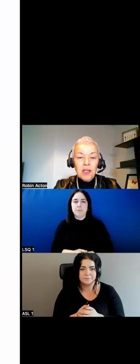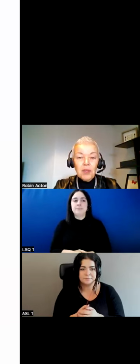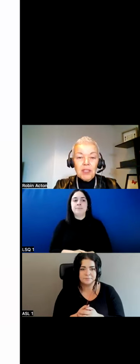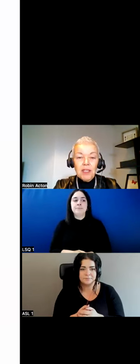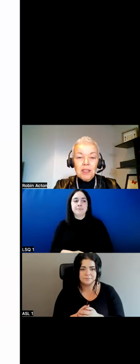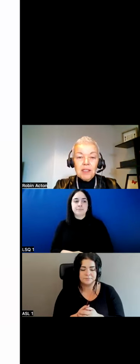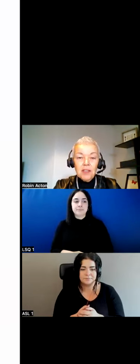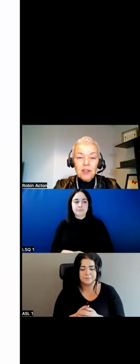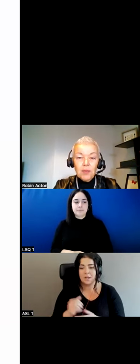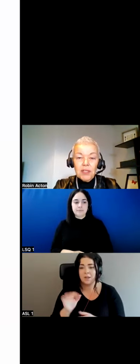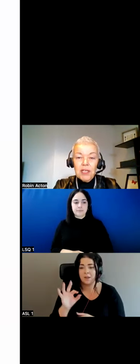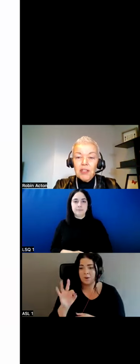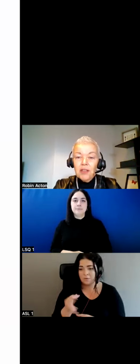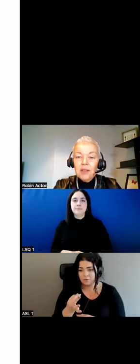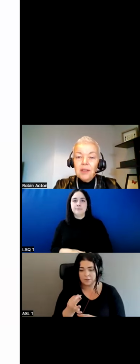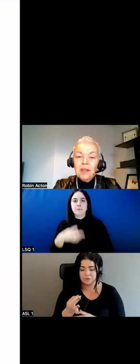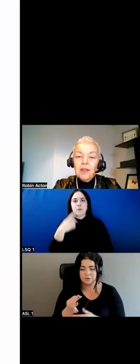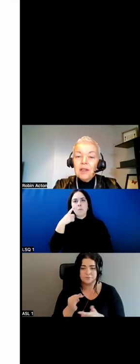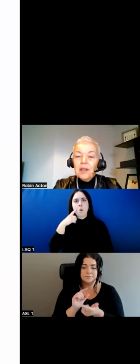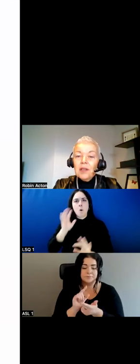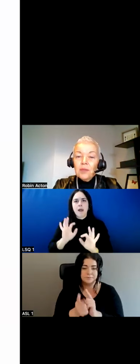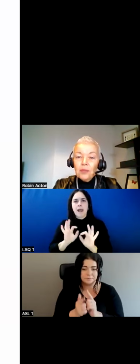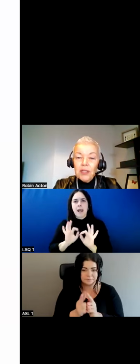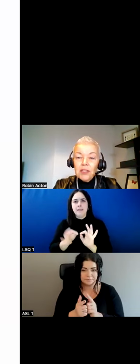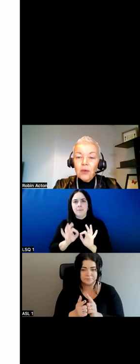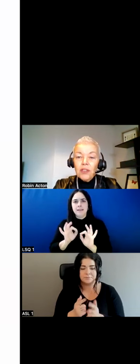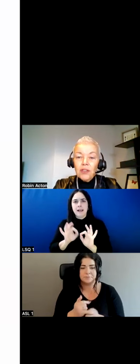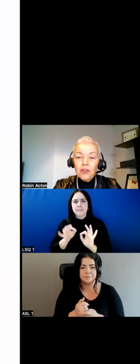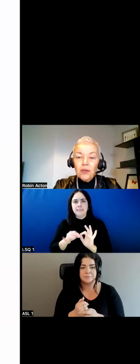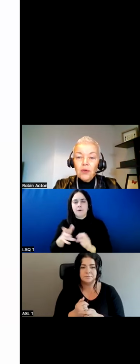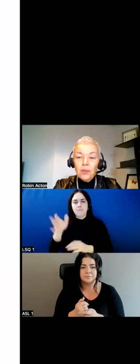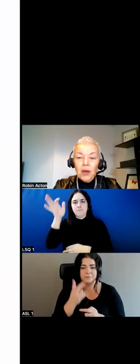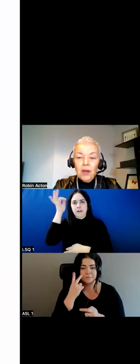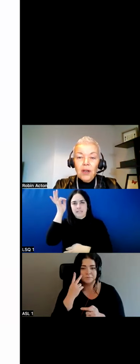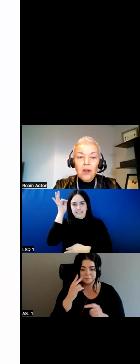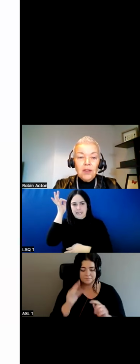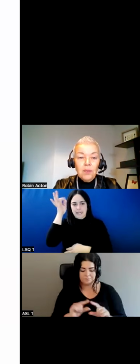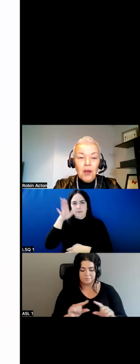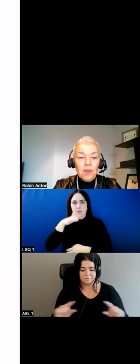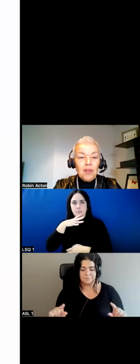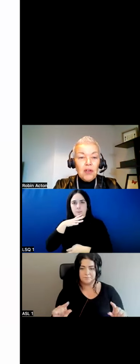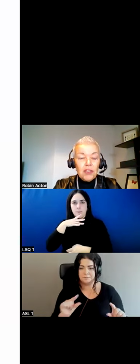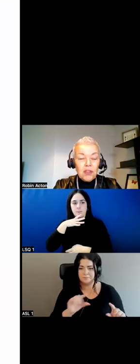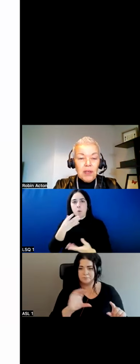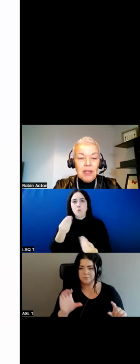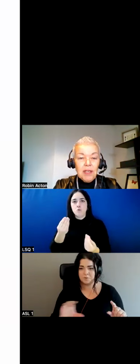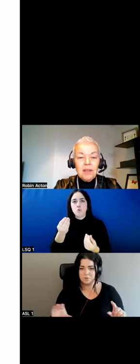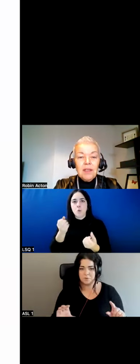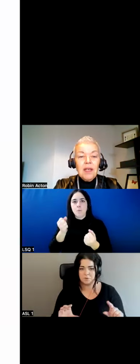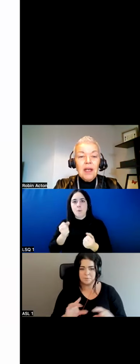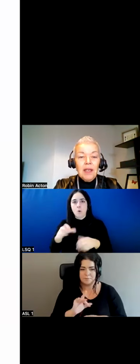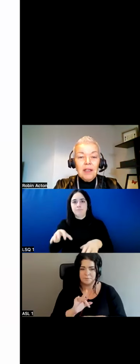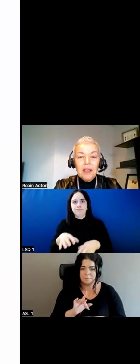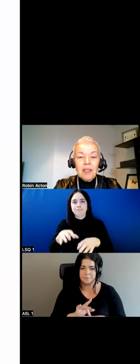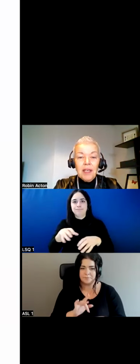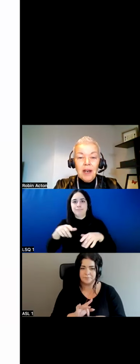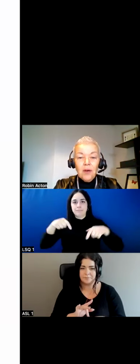Pour activer l'interprétation simultanée en français, allez dans la barre d'outils en bas de votre